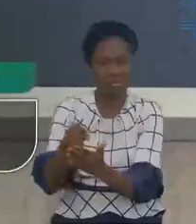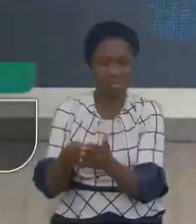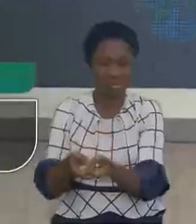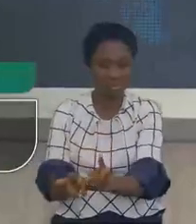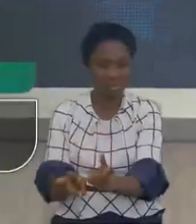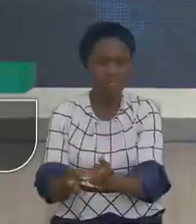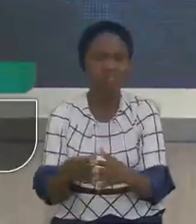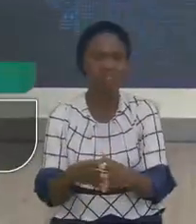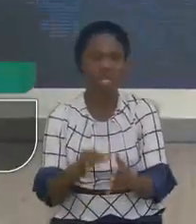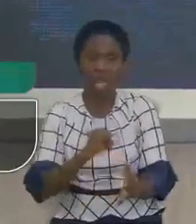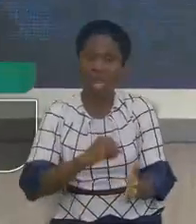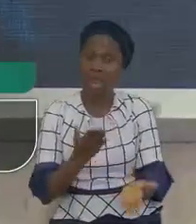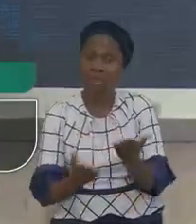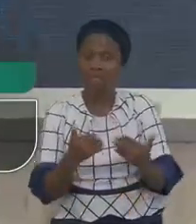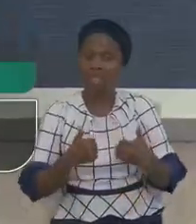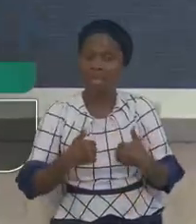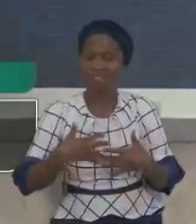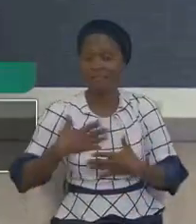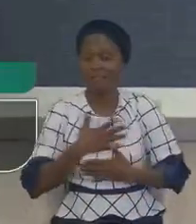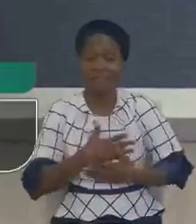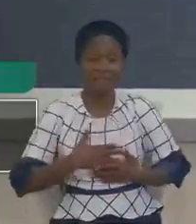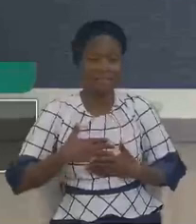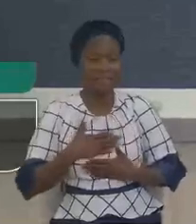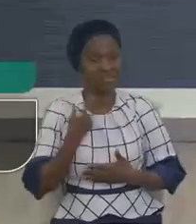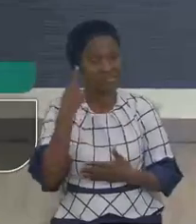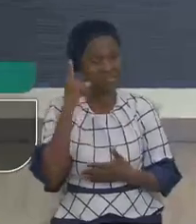pendant une nuit, ou même pour le restant de ma vie,